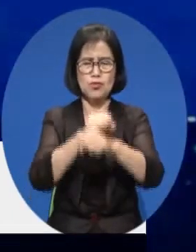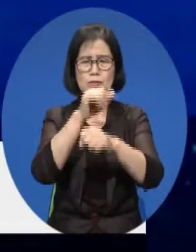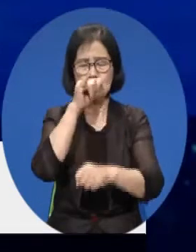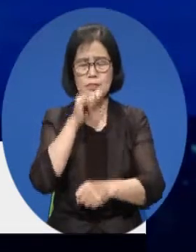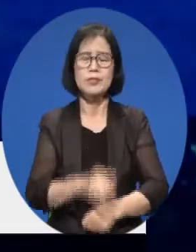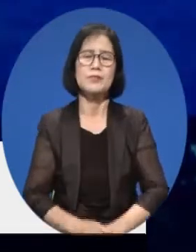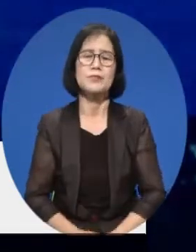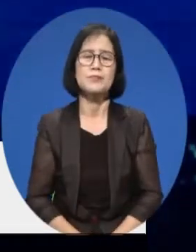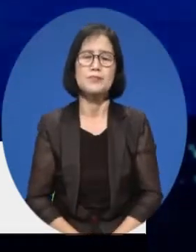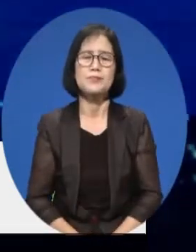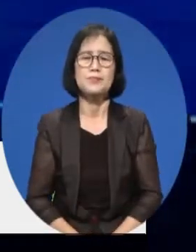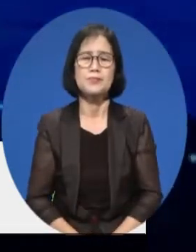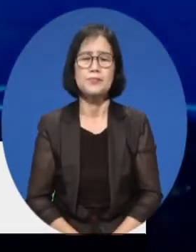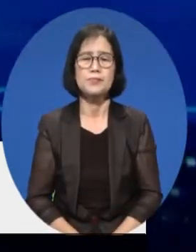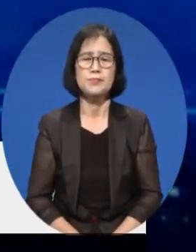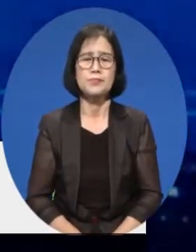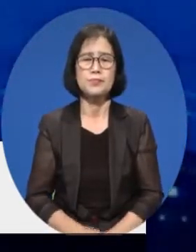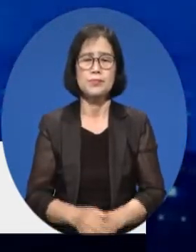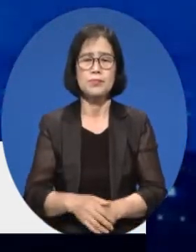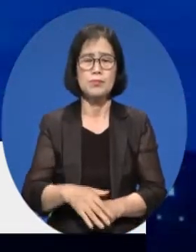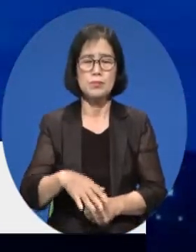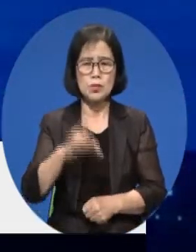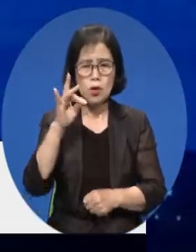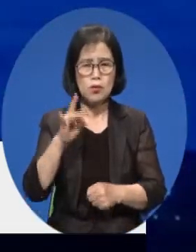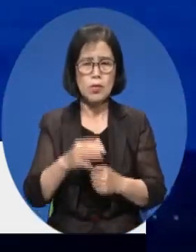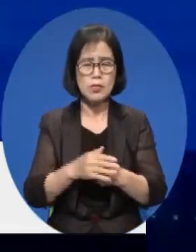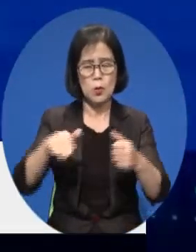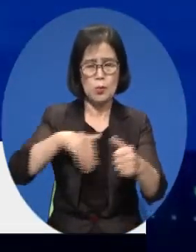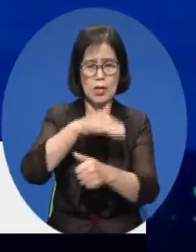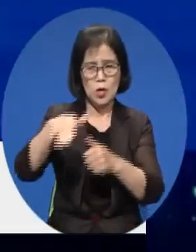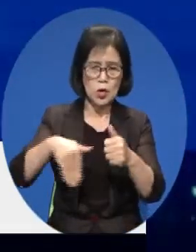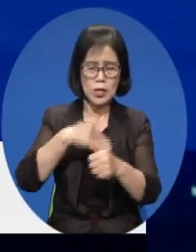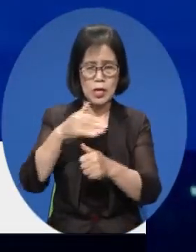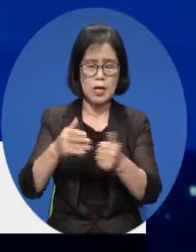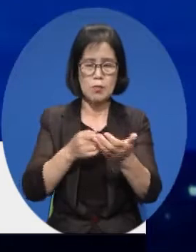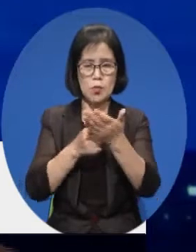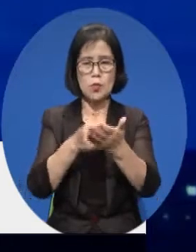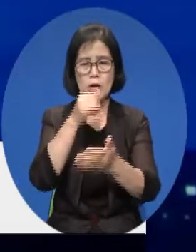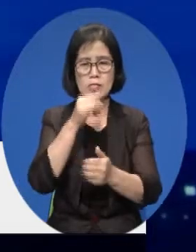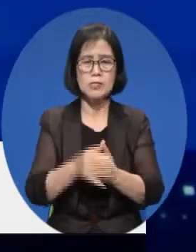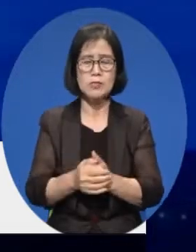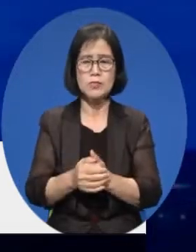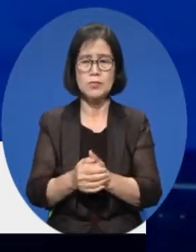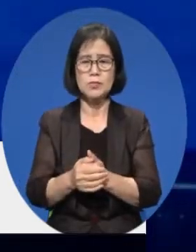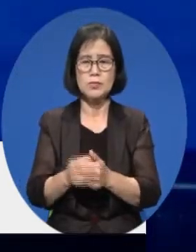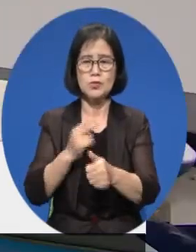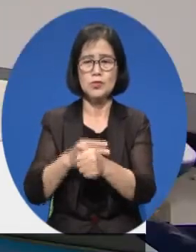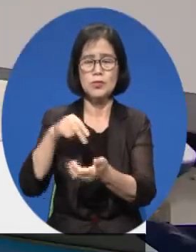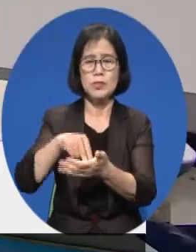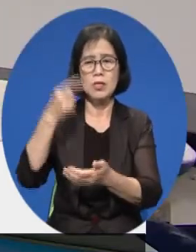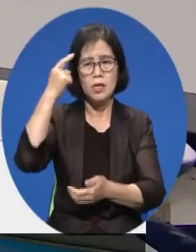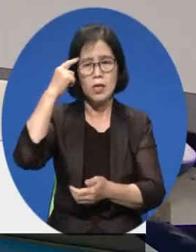말씀을 해주셨는데 청와대에서도 뭔가 좀 신호가 있었다. 이런 또 배경적인 보도가 나오기도 합니다. 교수님께서 어떻게 보십니까? 전